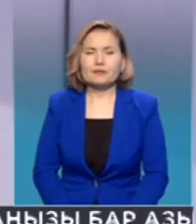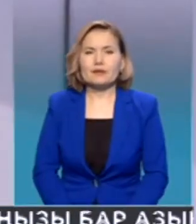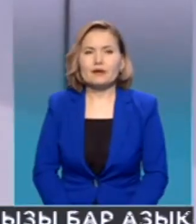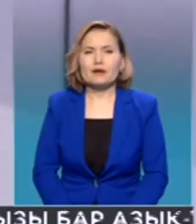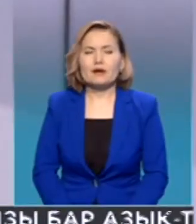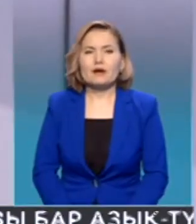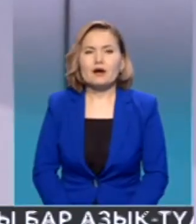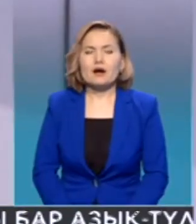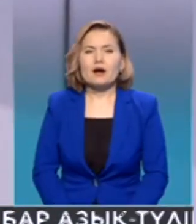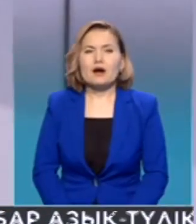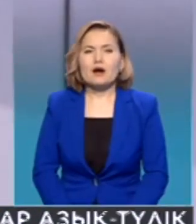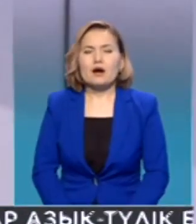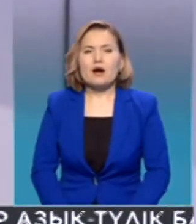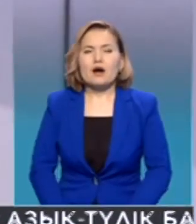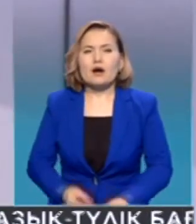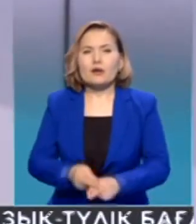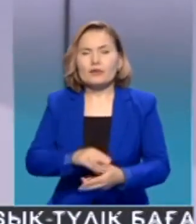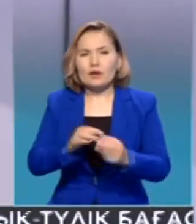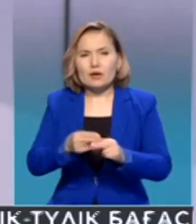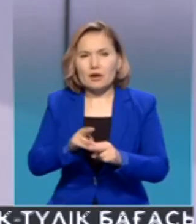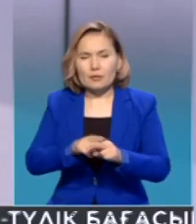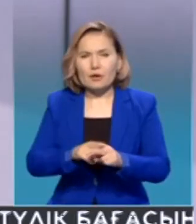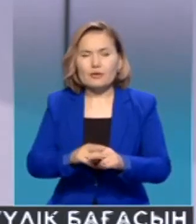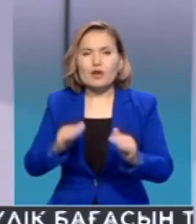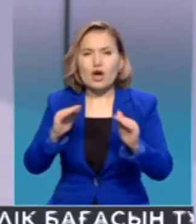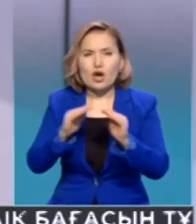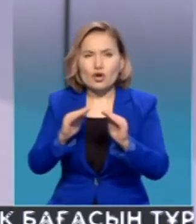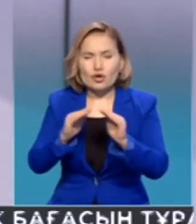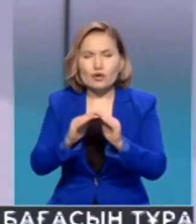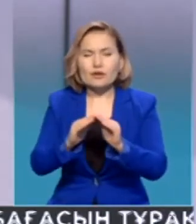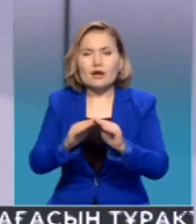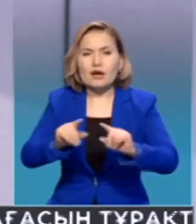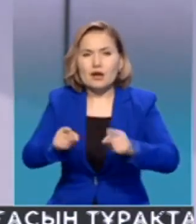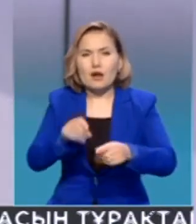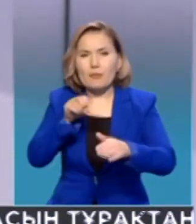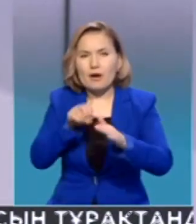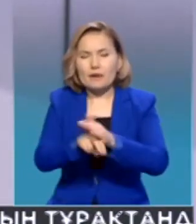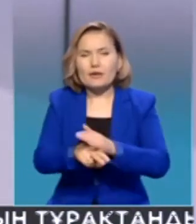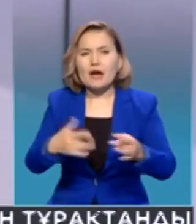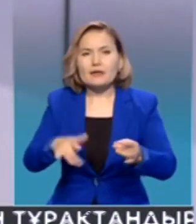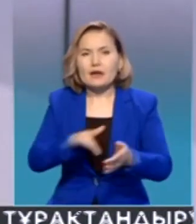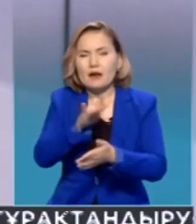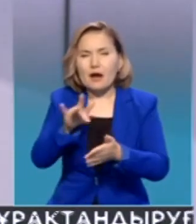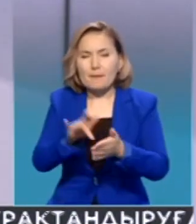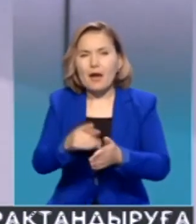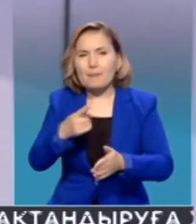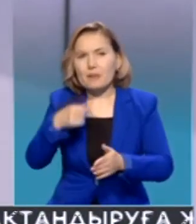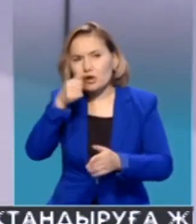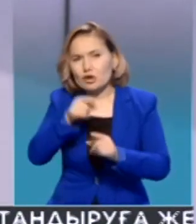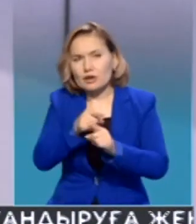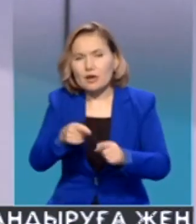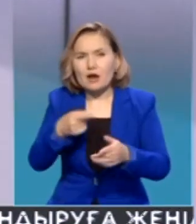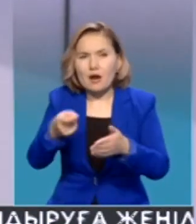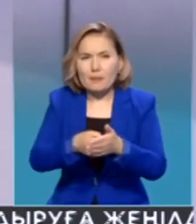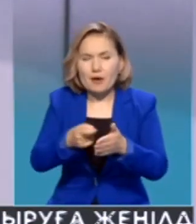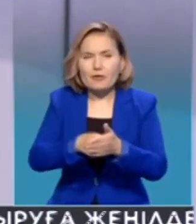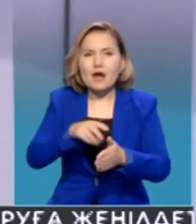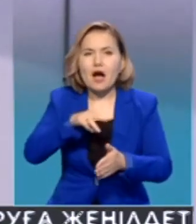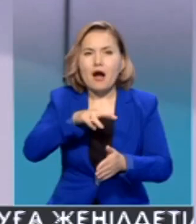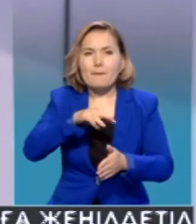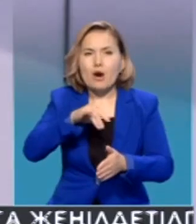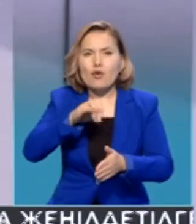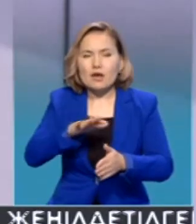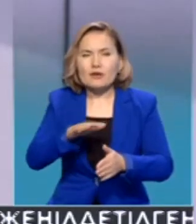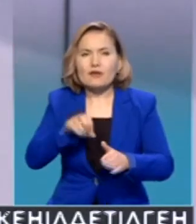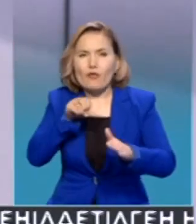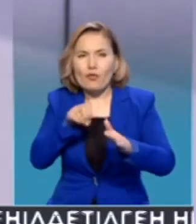Елге оралсақ, үкім шығар алдында үй қамақтан қашты. Таразда 1,5 жылдан бері тергеліп жатқан Бақберген Мәуленовке